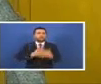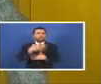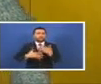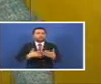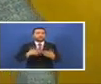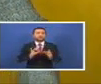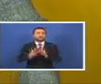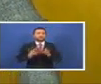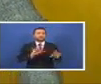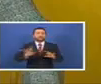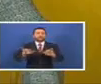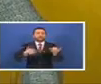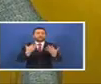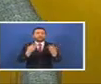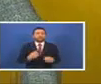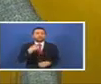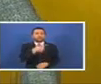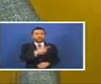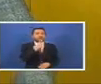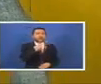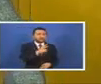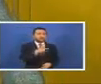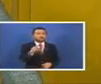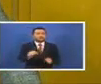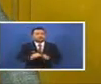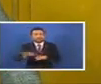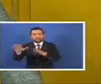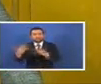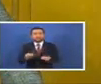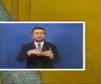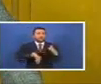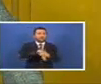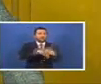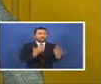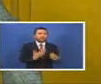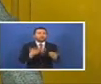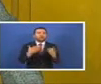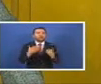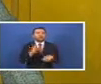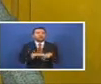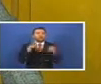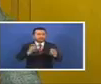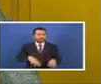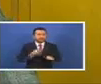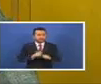kıyım yaşanıyor. İhraçlar, sürgünler, işten el